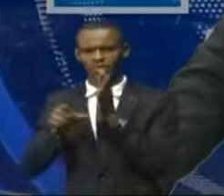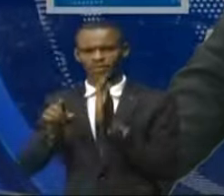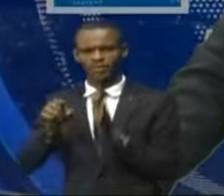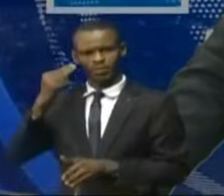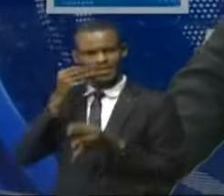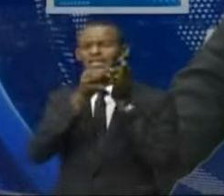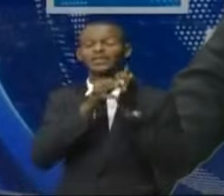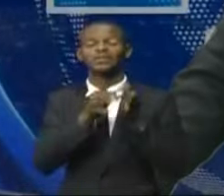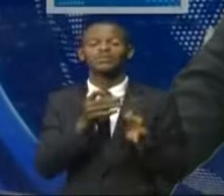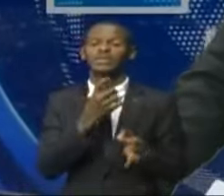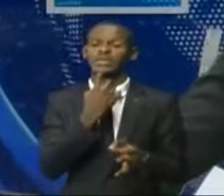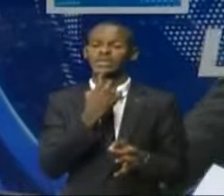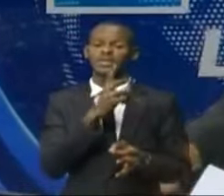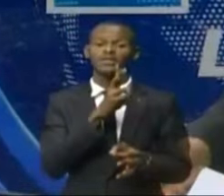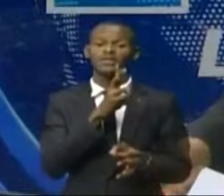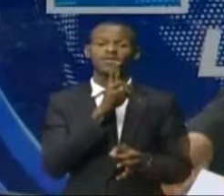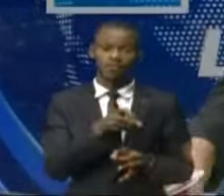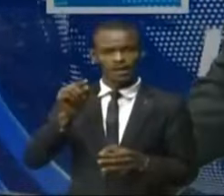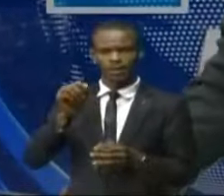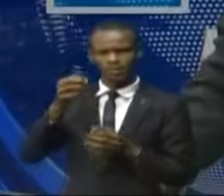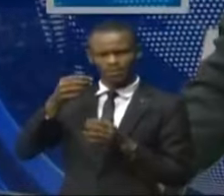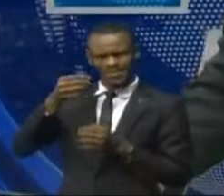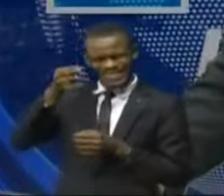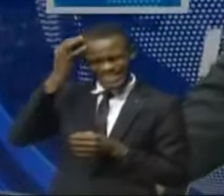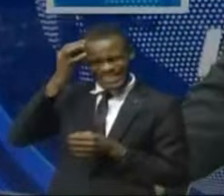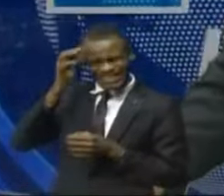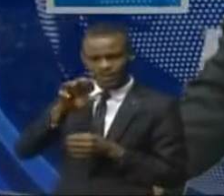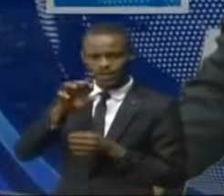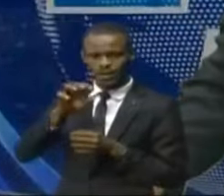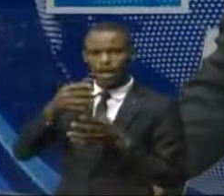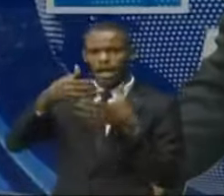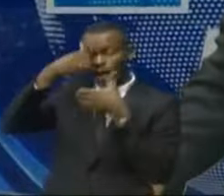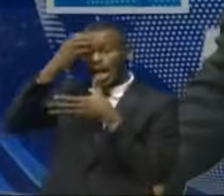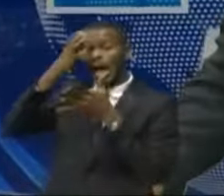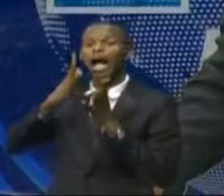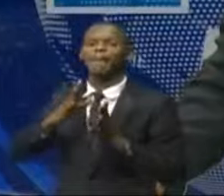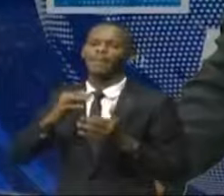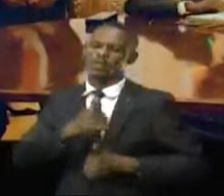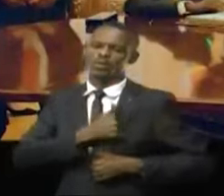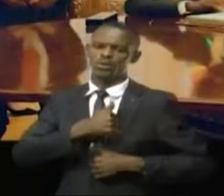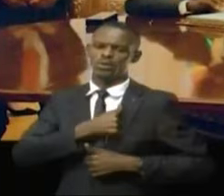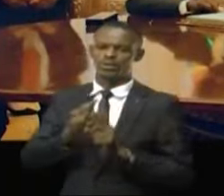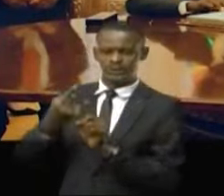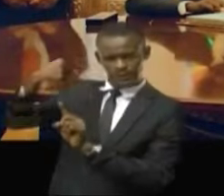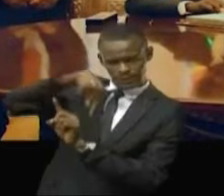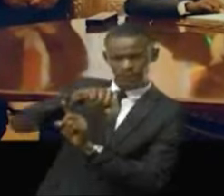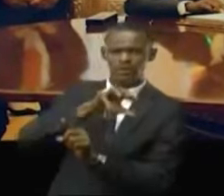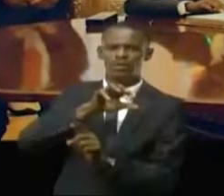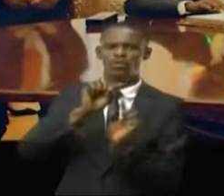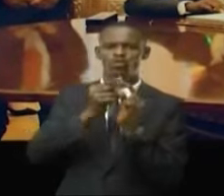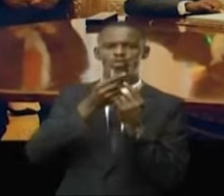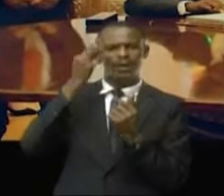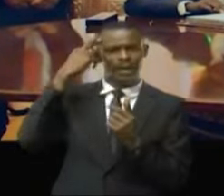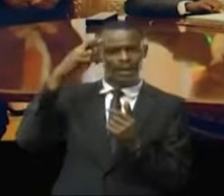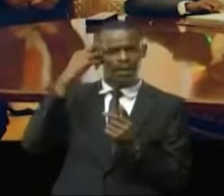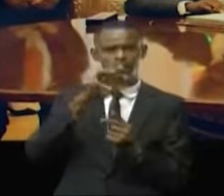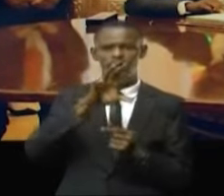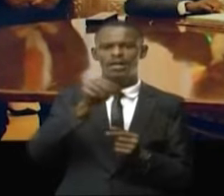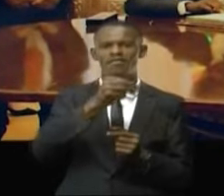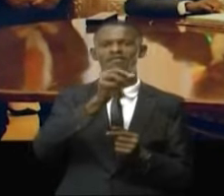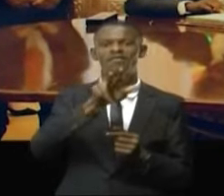l'armée rwandaise aux côtés du mouvement M23, Nikol Sesepluka. La signature de cet accord